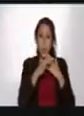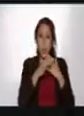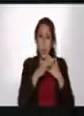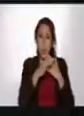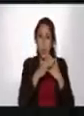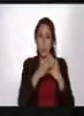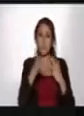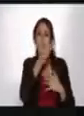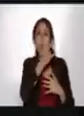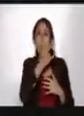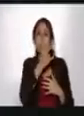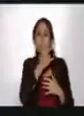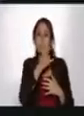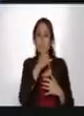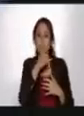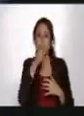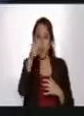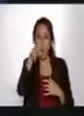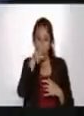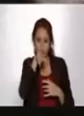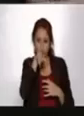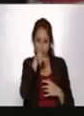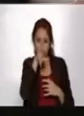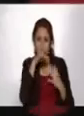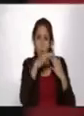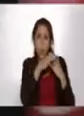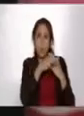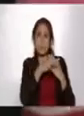وملح يعملها ضحيه عيد لينا كلنا.